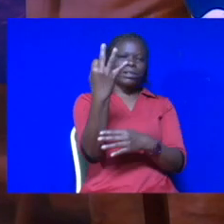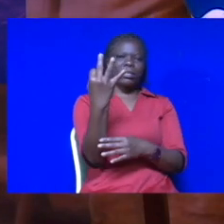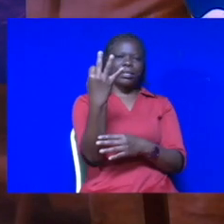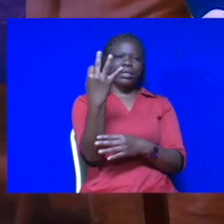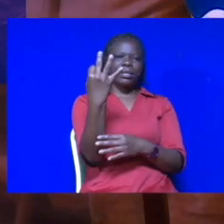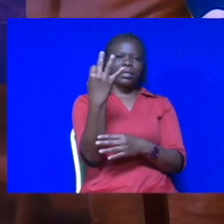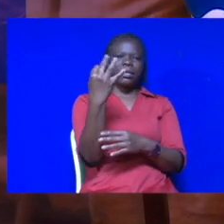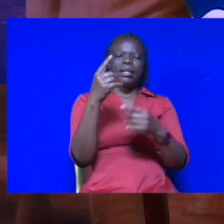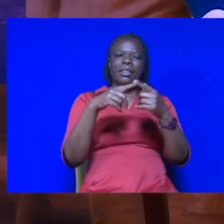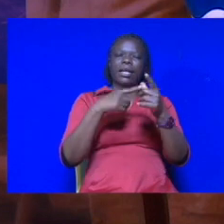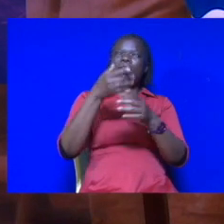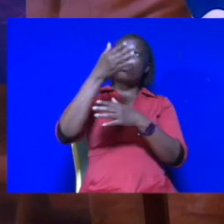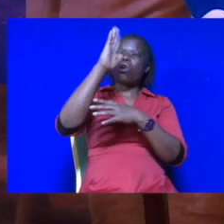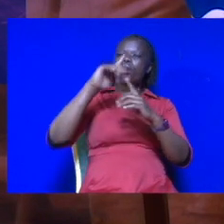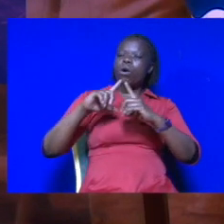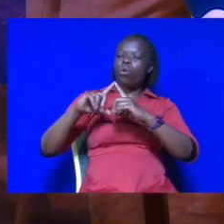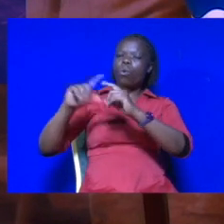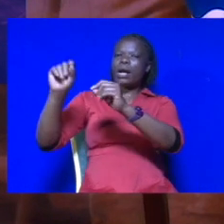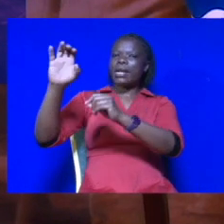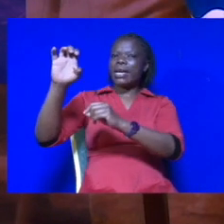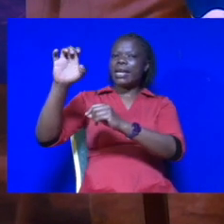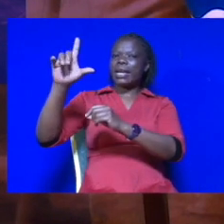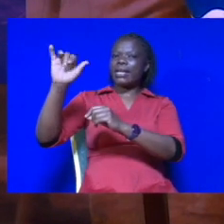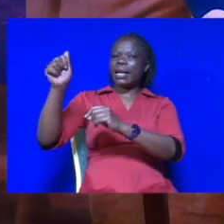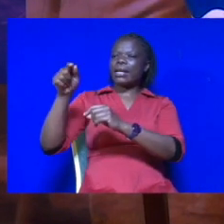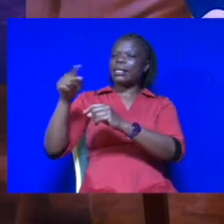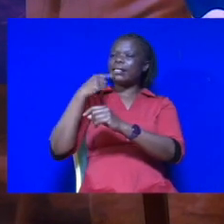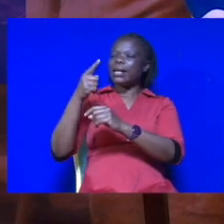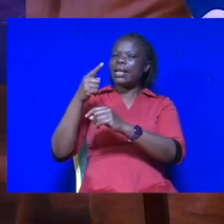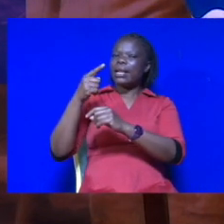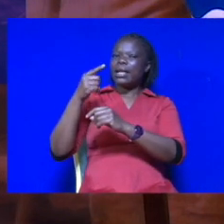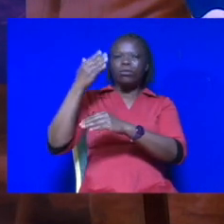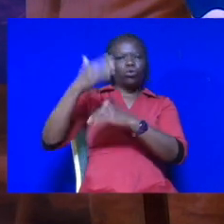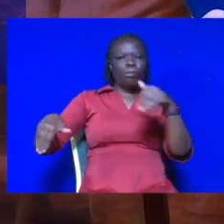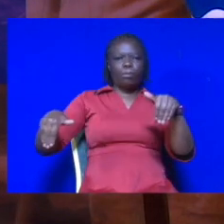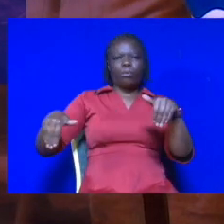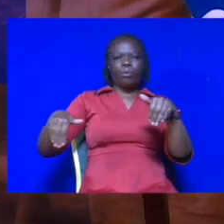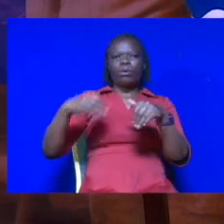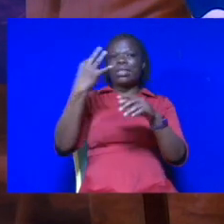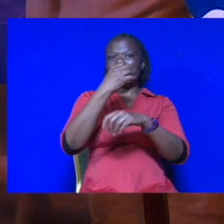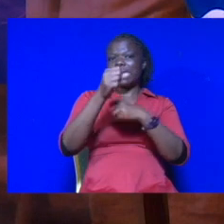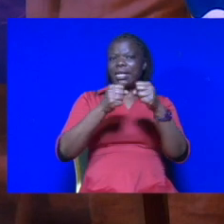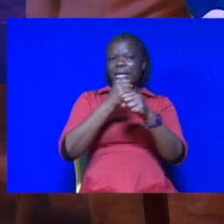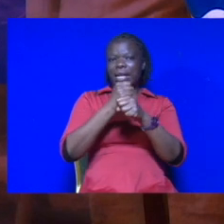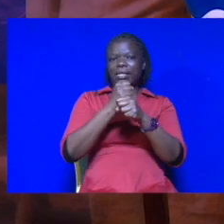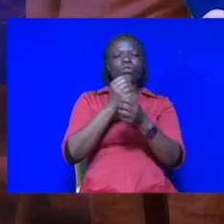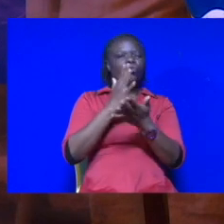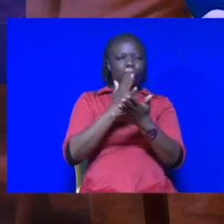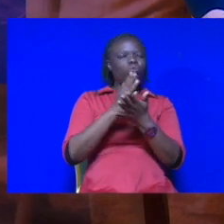Mungu anamwambia Elia, imetosha. Ukame wa miaka mitatu, hali ilikuwa